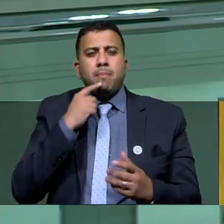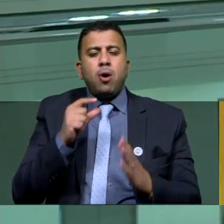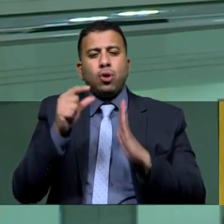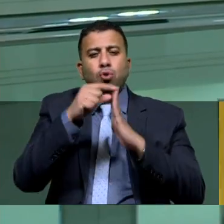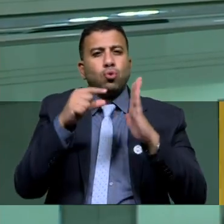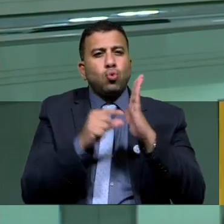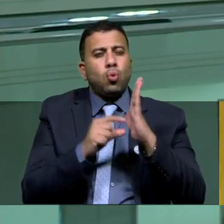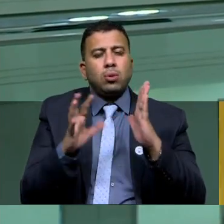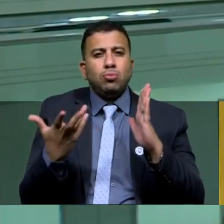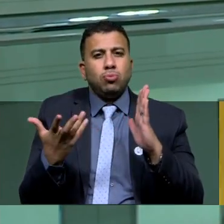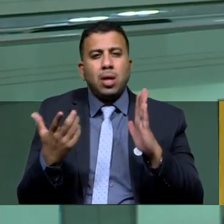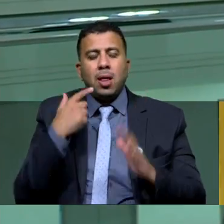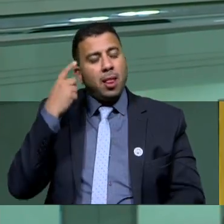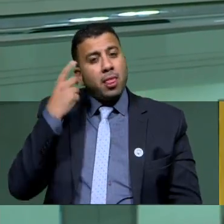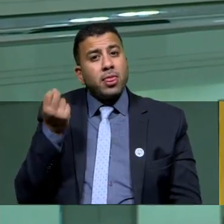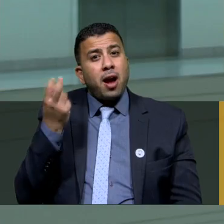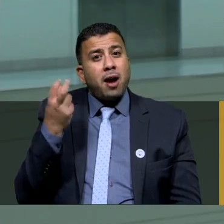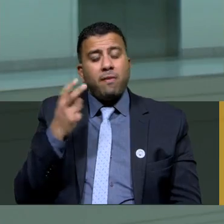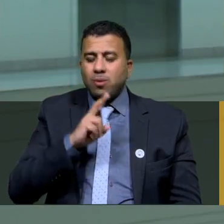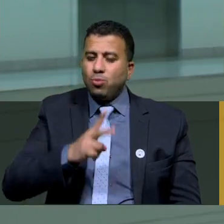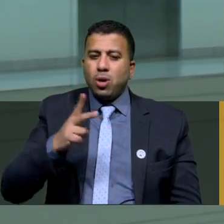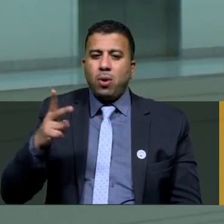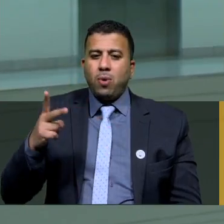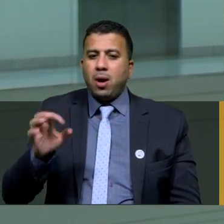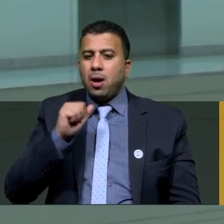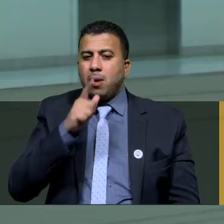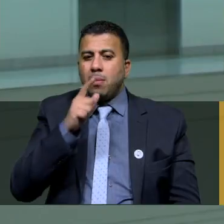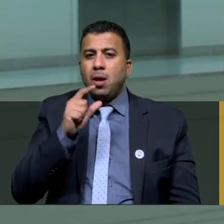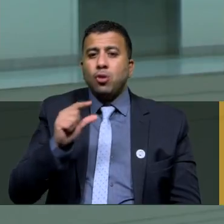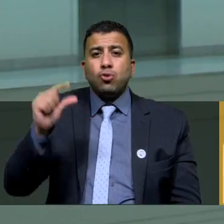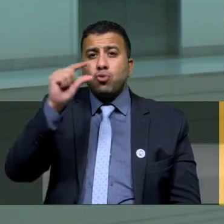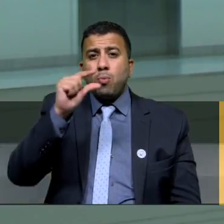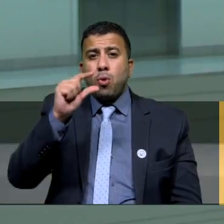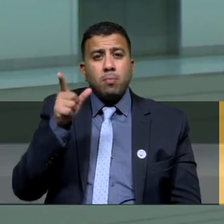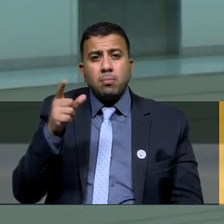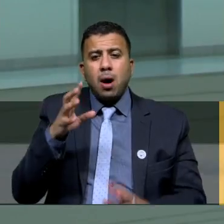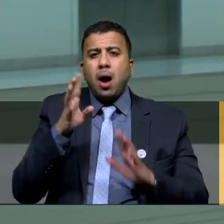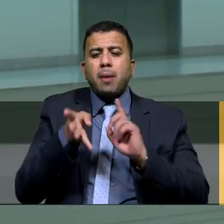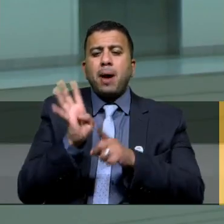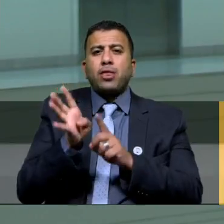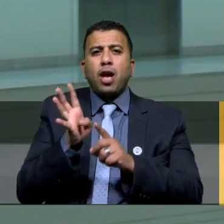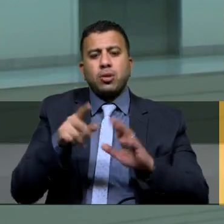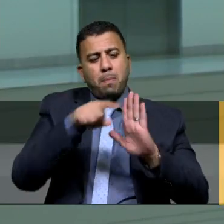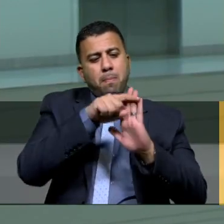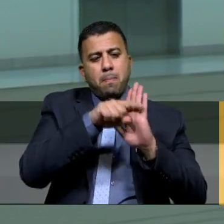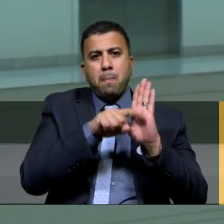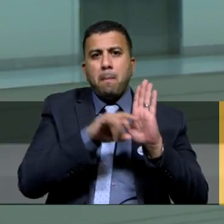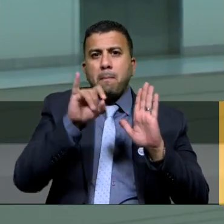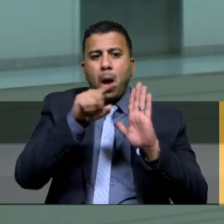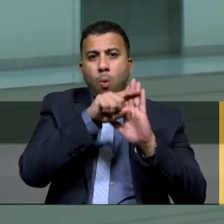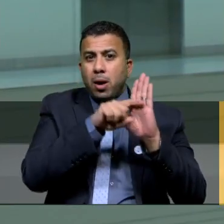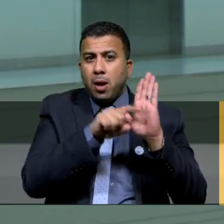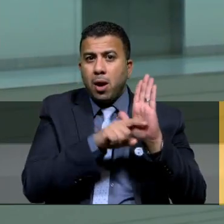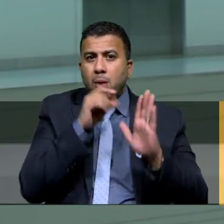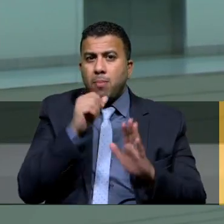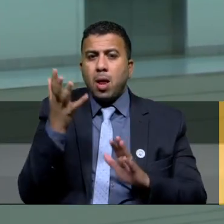الدستور. فهي ثقافات متنوعه. الدبلوم هذا يحتوي على 14 محور، ويعتبر من اكبر الدبلومات المهنيه اللي